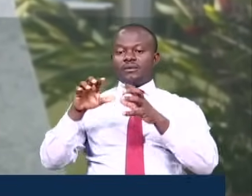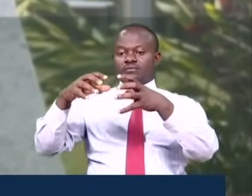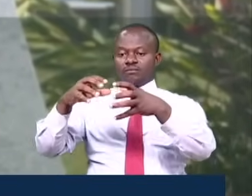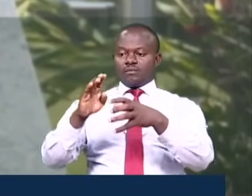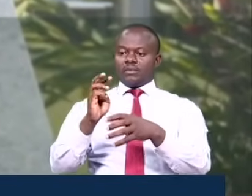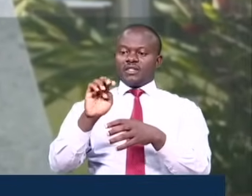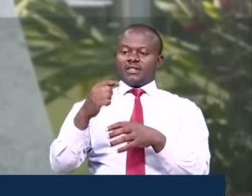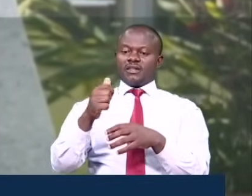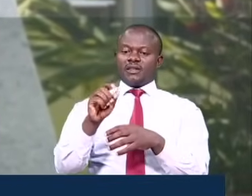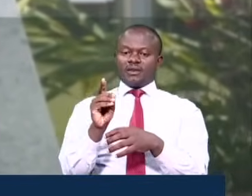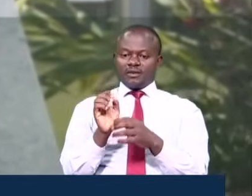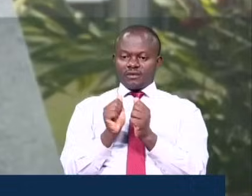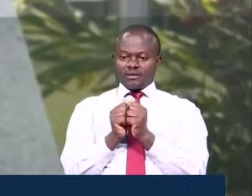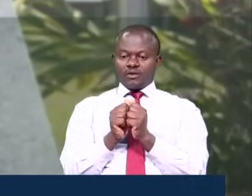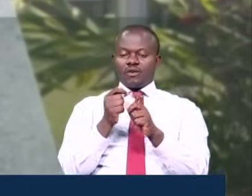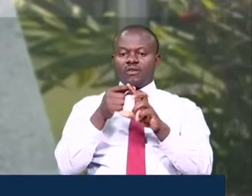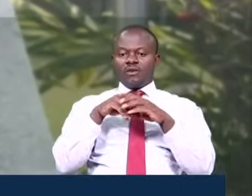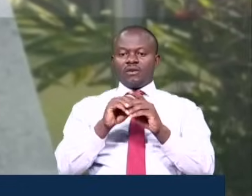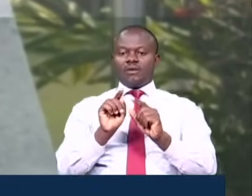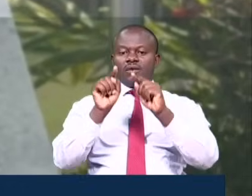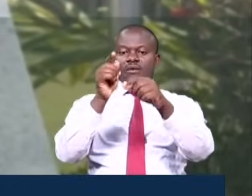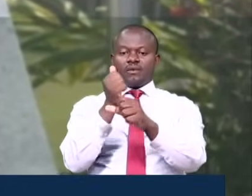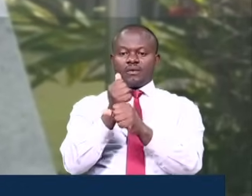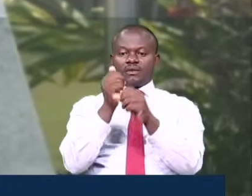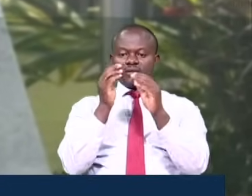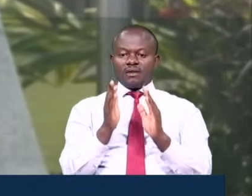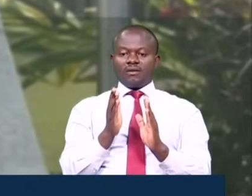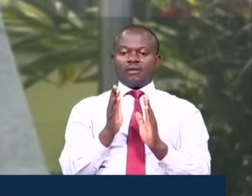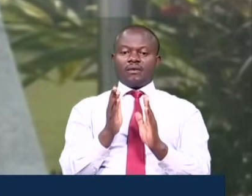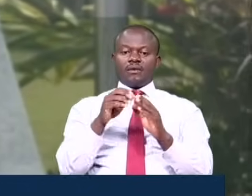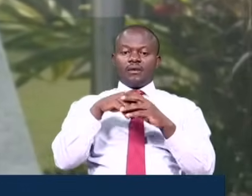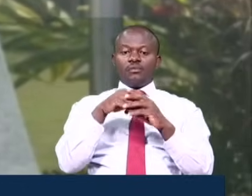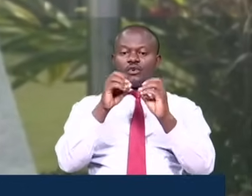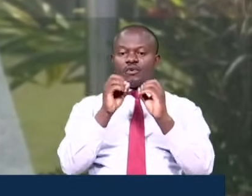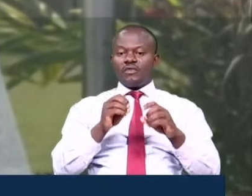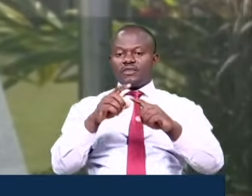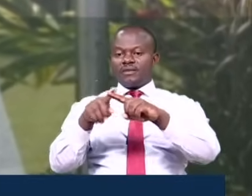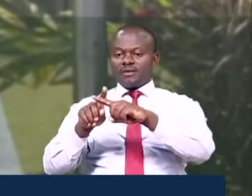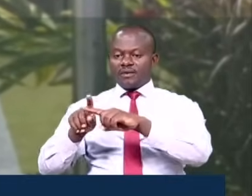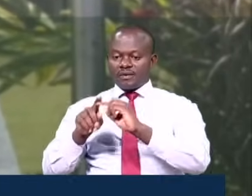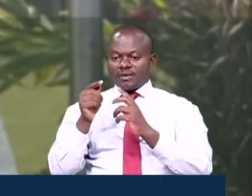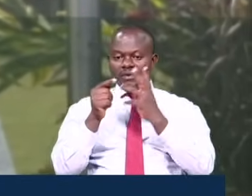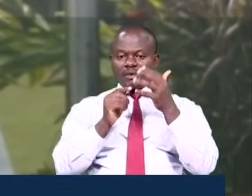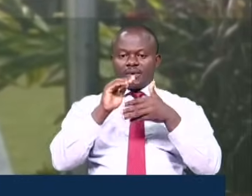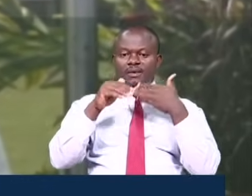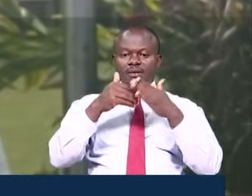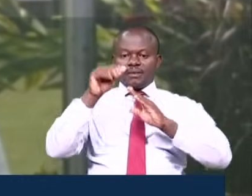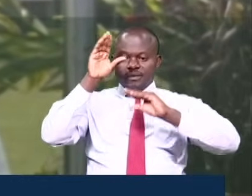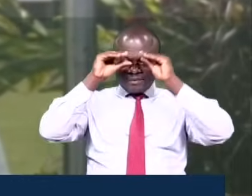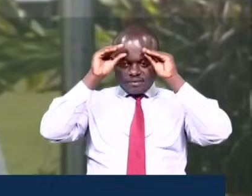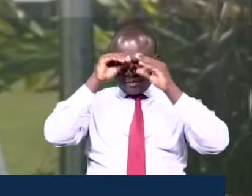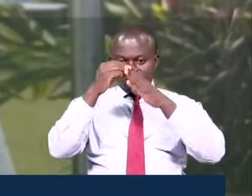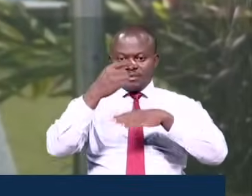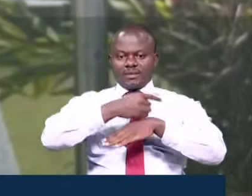commander ushobora kuva hanga ukajya kuba gukora staff work mu biro runaka ibyo byose nibyo twize muri iyi minsi